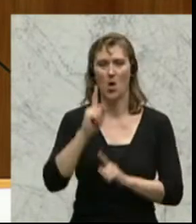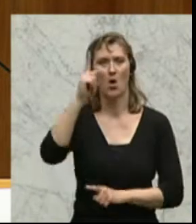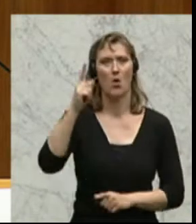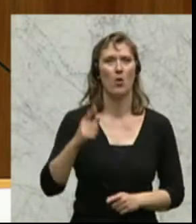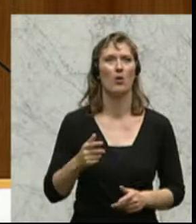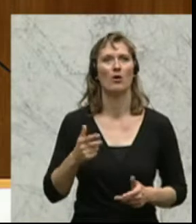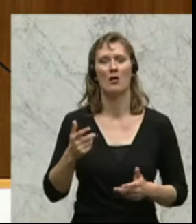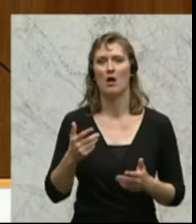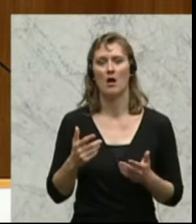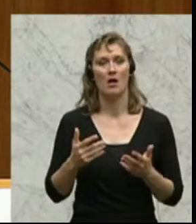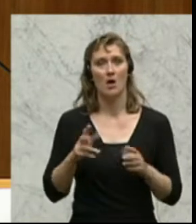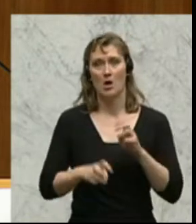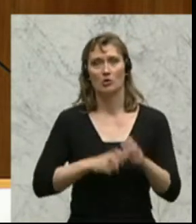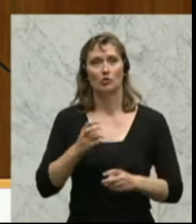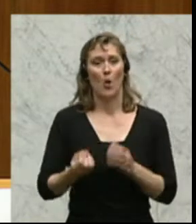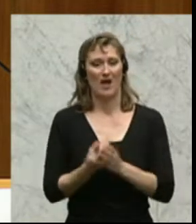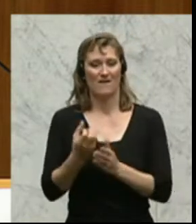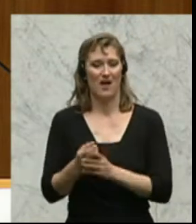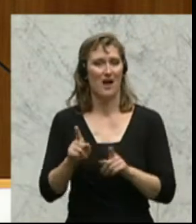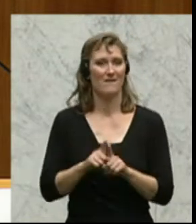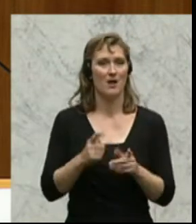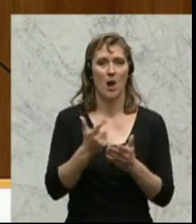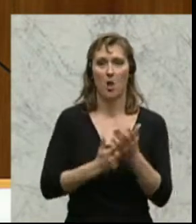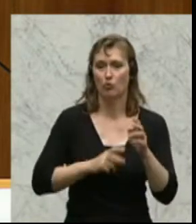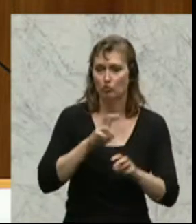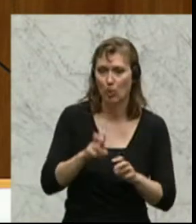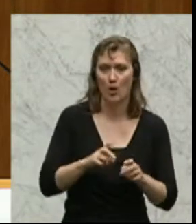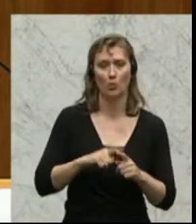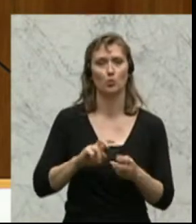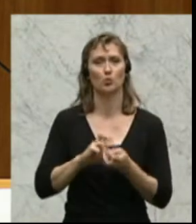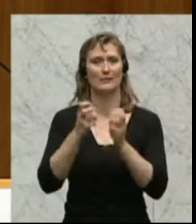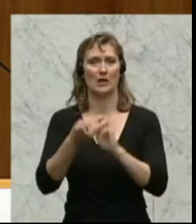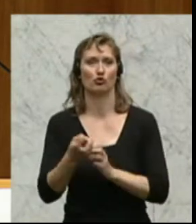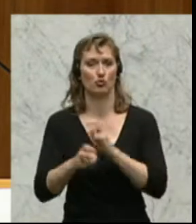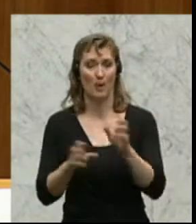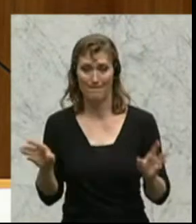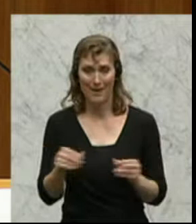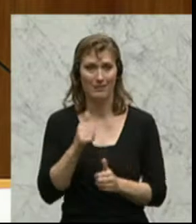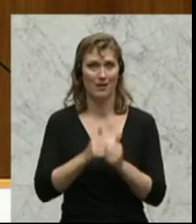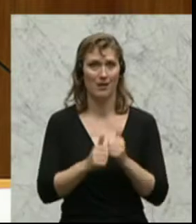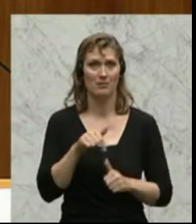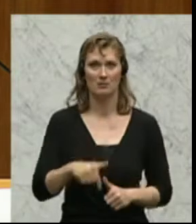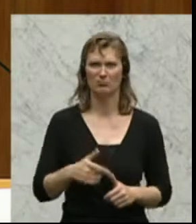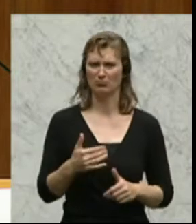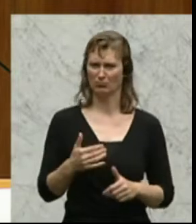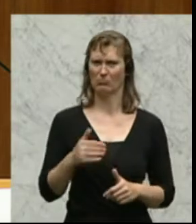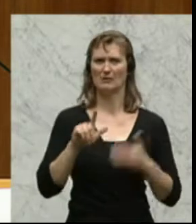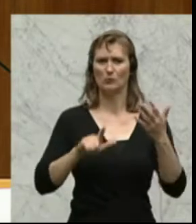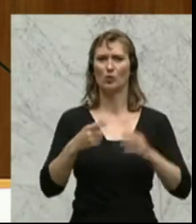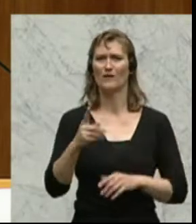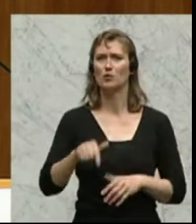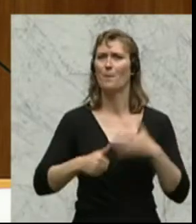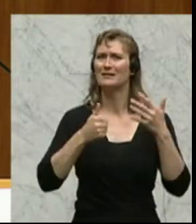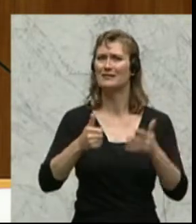aufkommensstärksten Steuerquellen, nämlich die Lohnsteuer und die Umsatzsteuer zusammen. Wir reden hier von 47,6 Milliarden